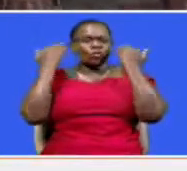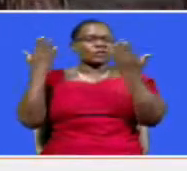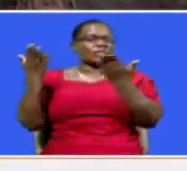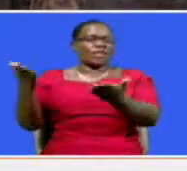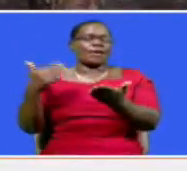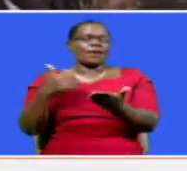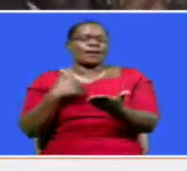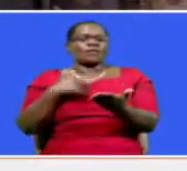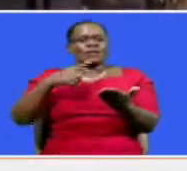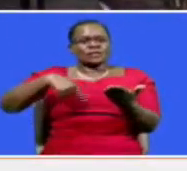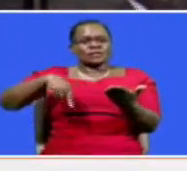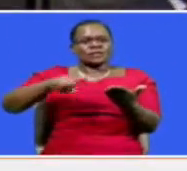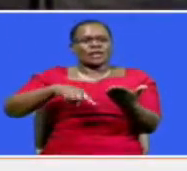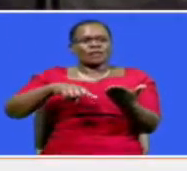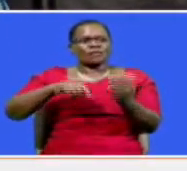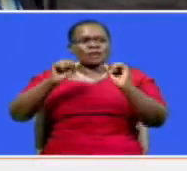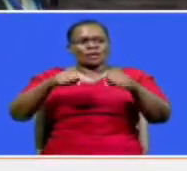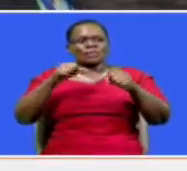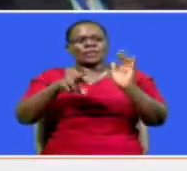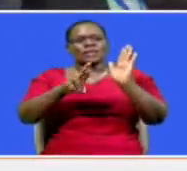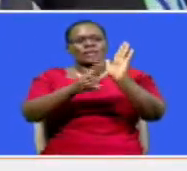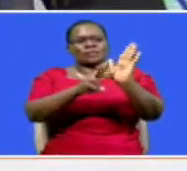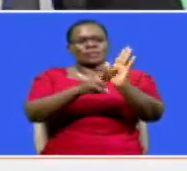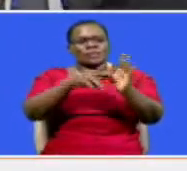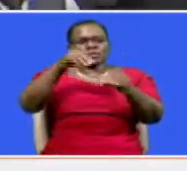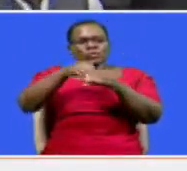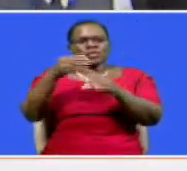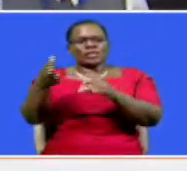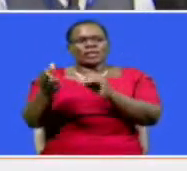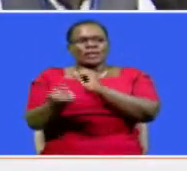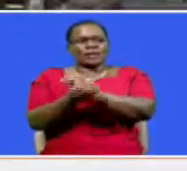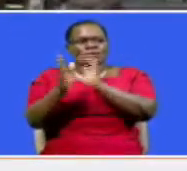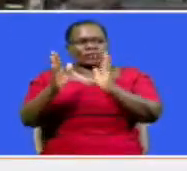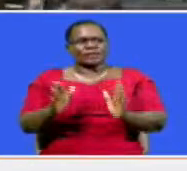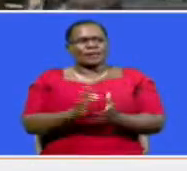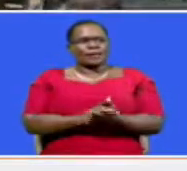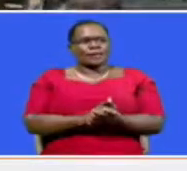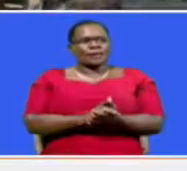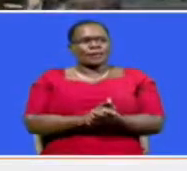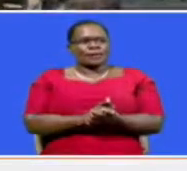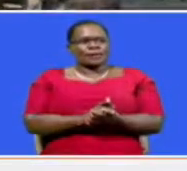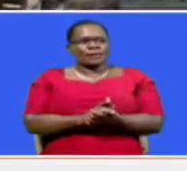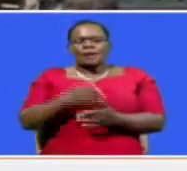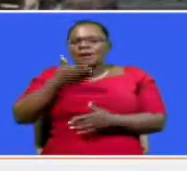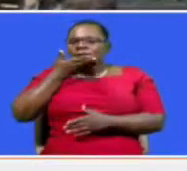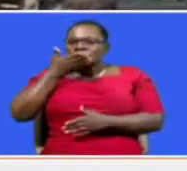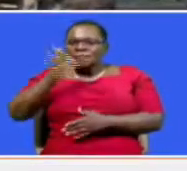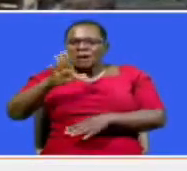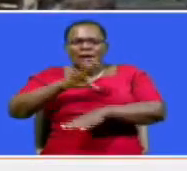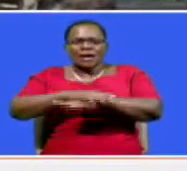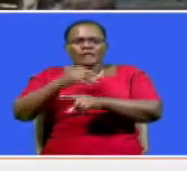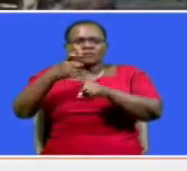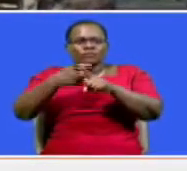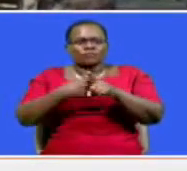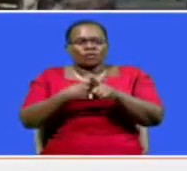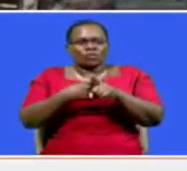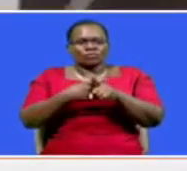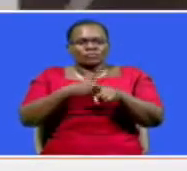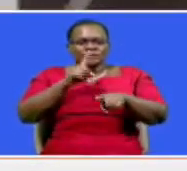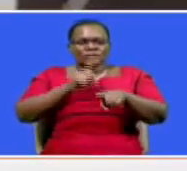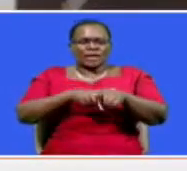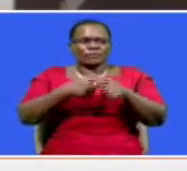we are ably represented in that matter by the chief legal advisor of government to the Attorney General. Haya ndiyo majibu tuliyopata katika juhudi